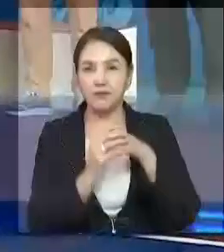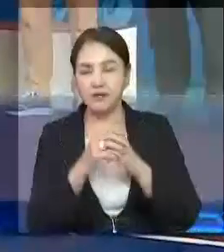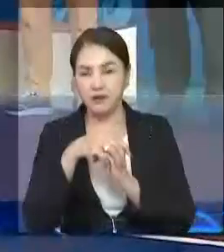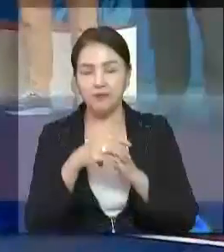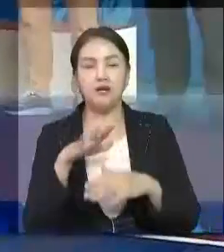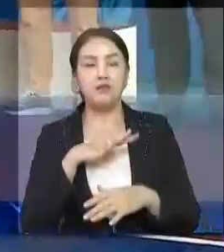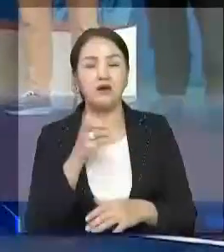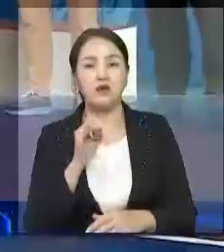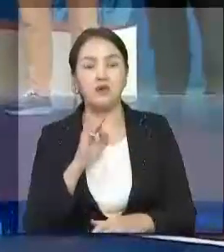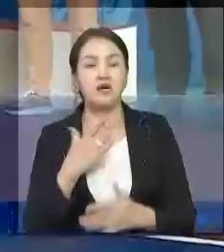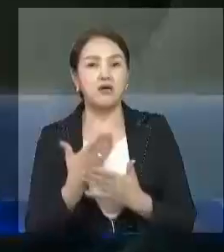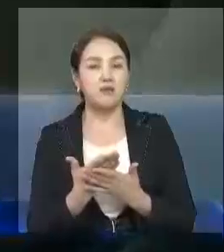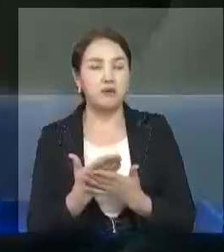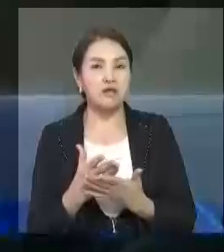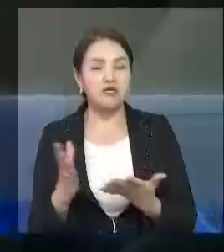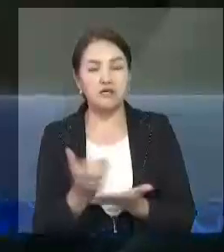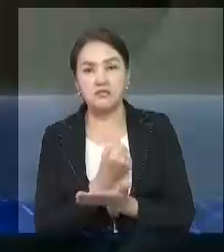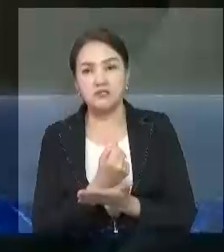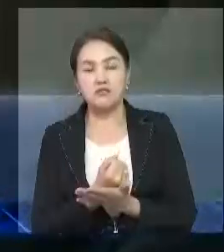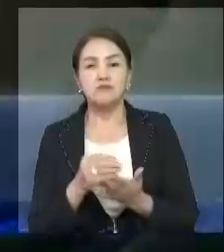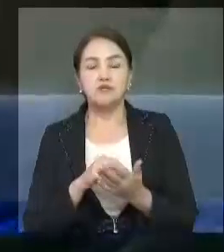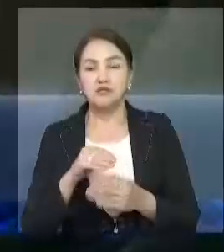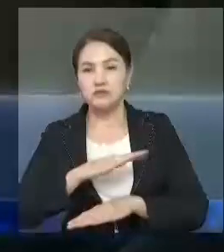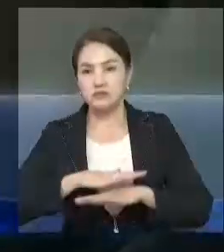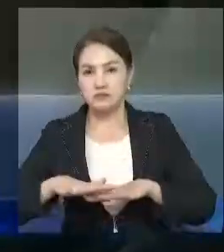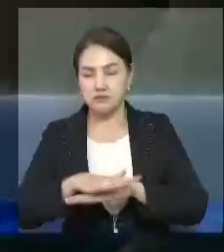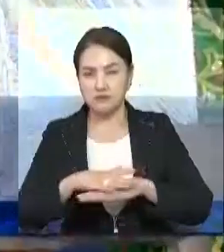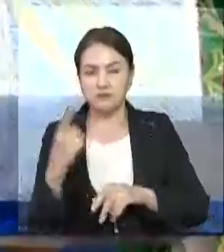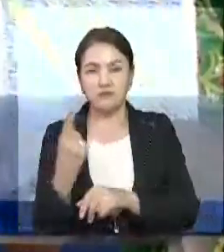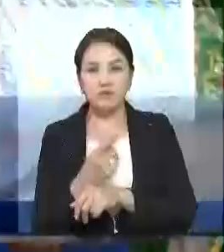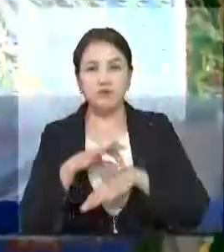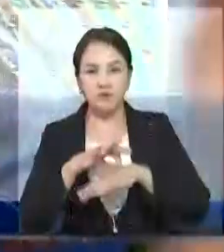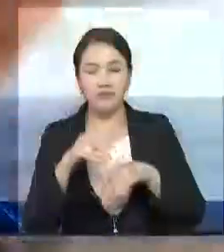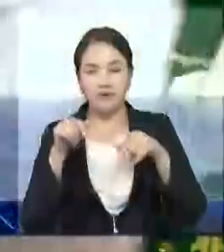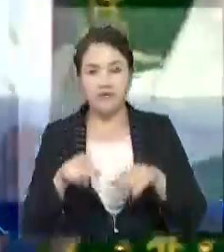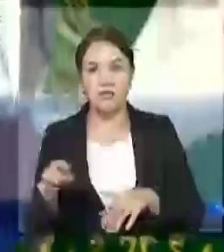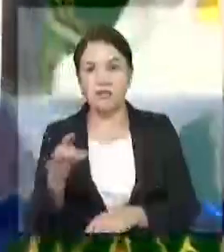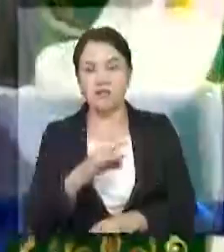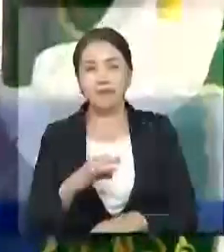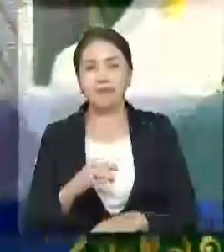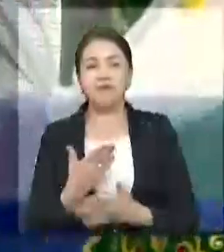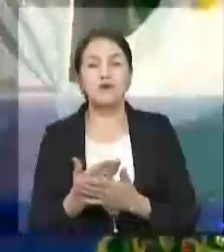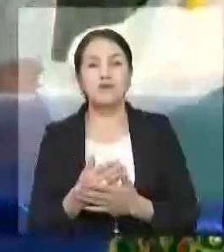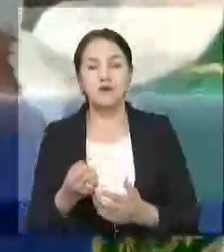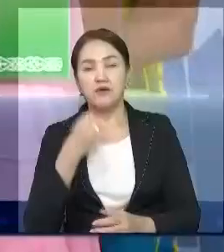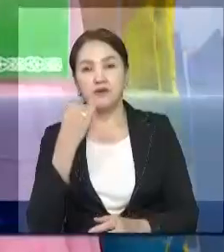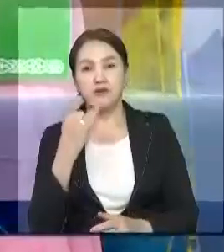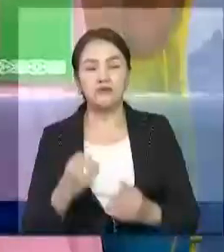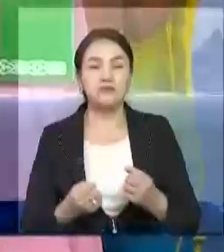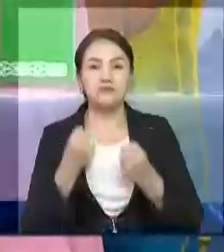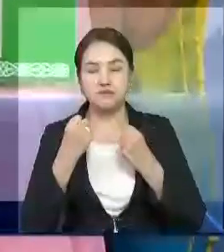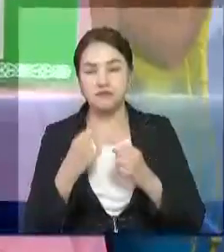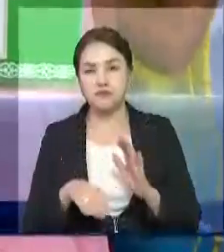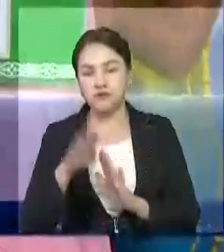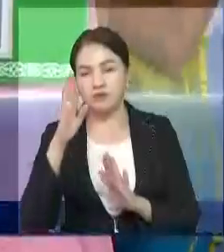Предыдущий турнир «Темир борцы» получил положительную оценку от населения, поэтому первенство страны прошло в этом районе. Рост интереса к спорту сельчан произошел за счет